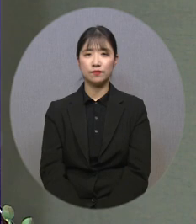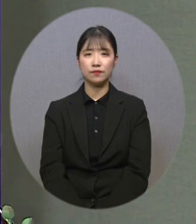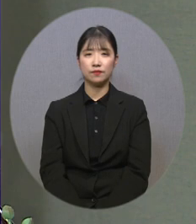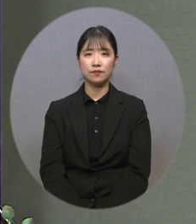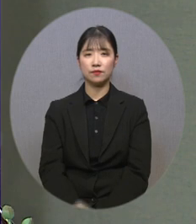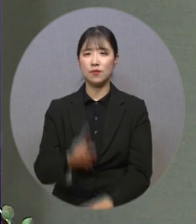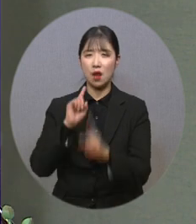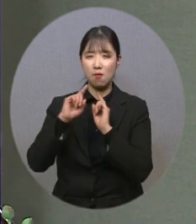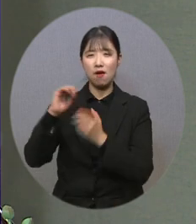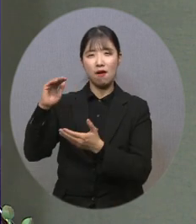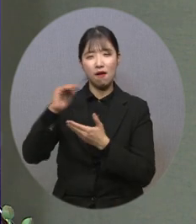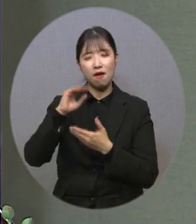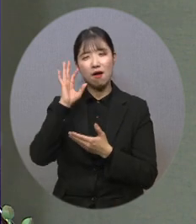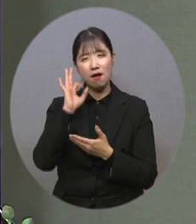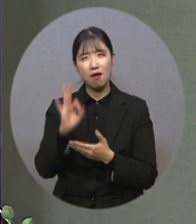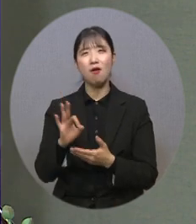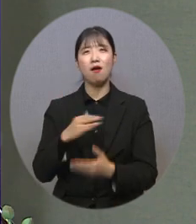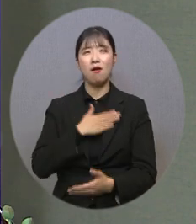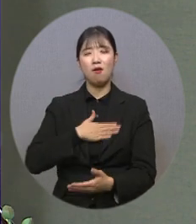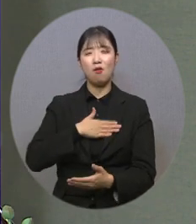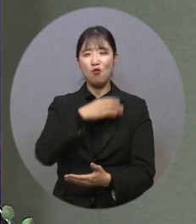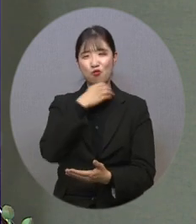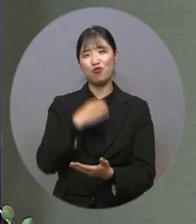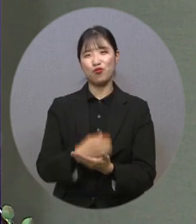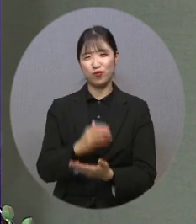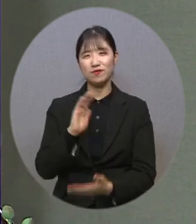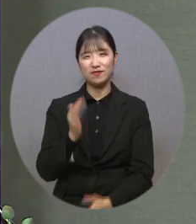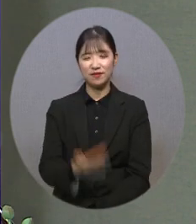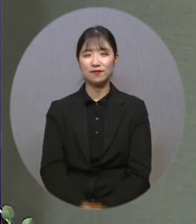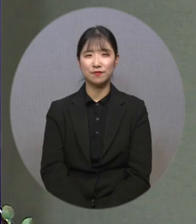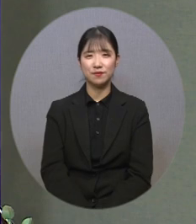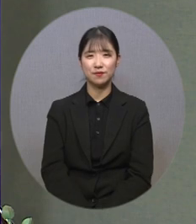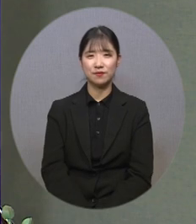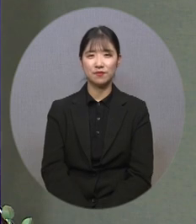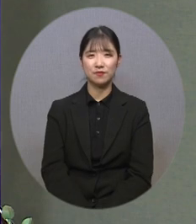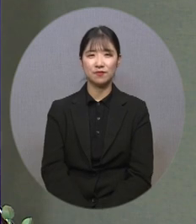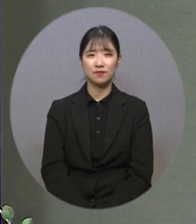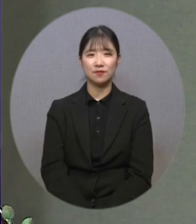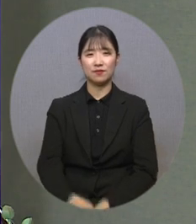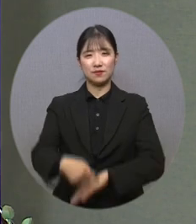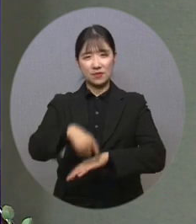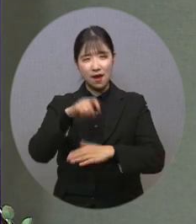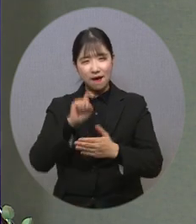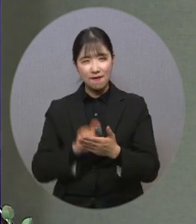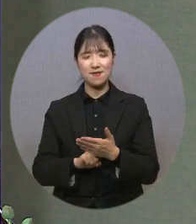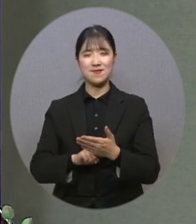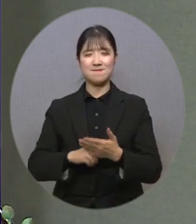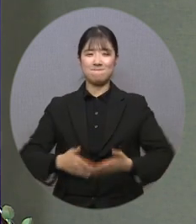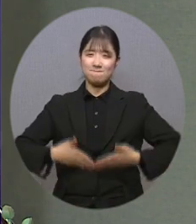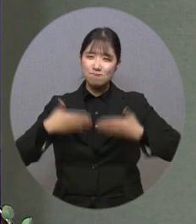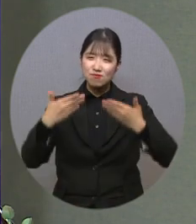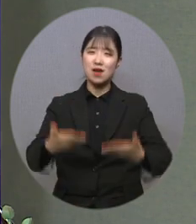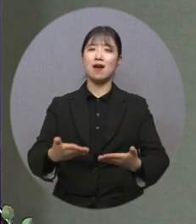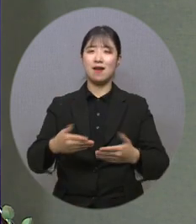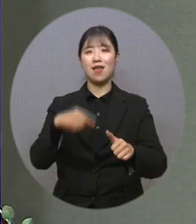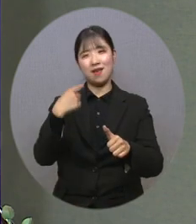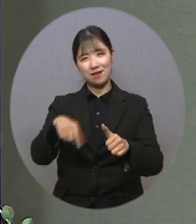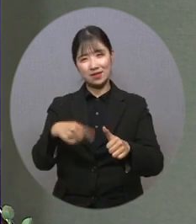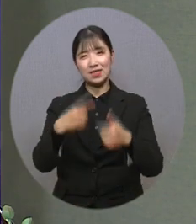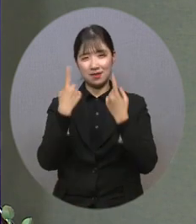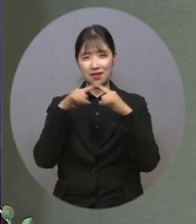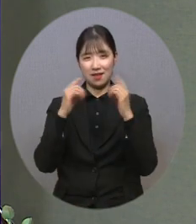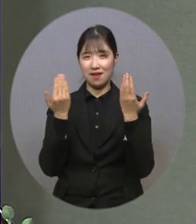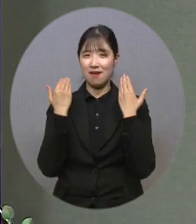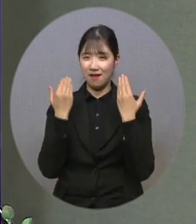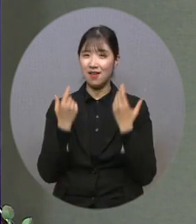저희가 듣다 보니까 네. 저도 가슴이 뭉클해집니다. 아이고, 고맙습니다. 예, 가슴으로 가르쳐주는 대학. 네.